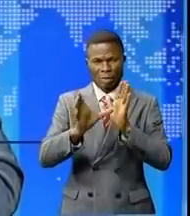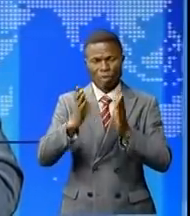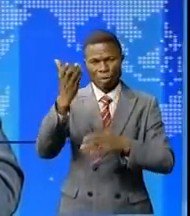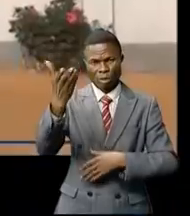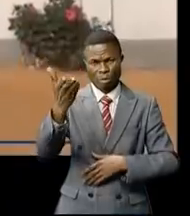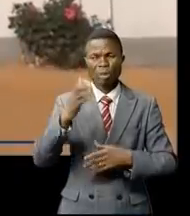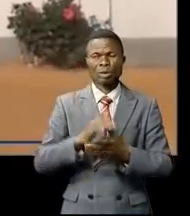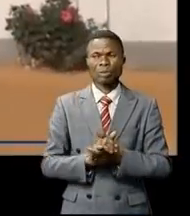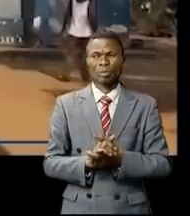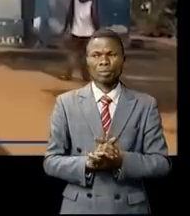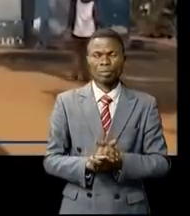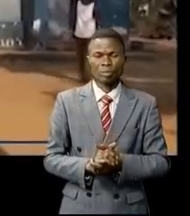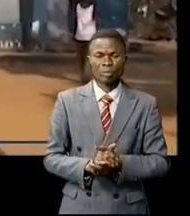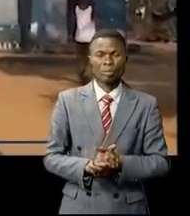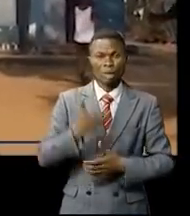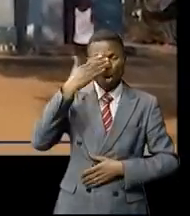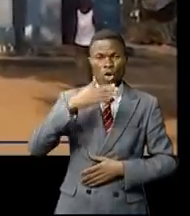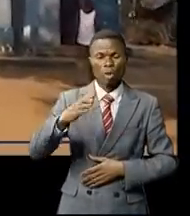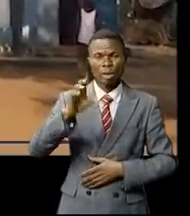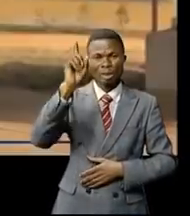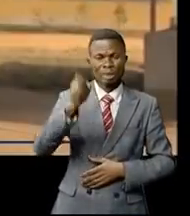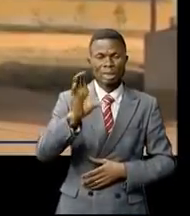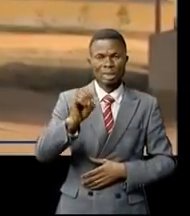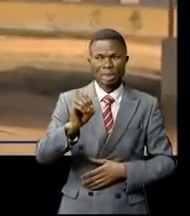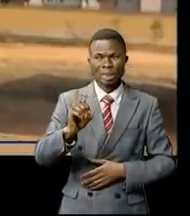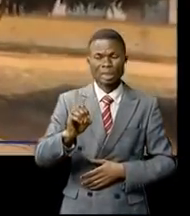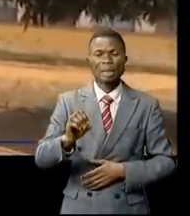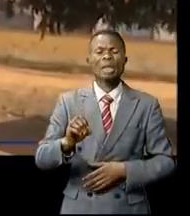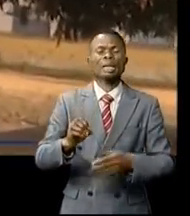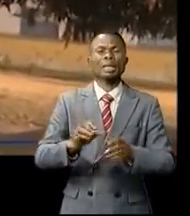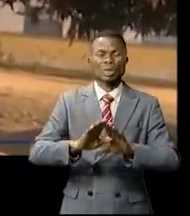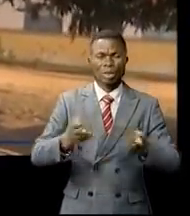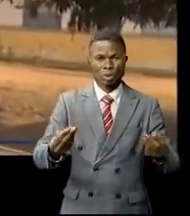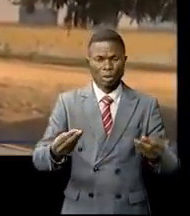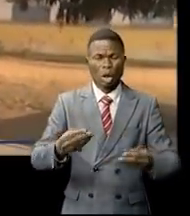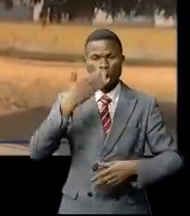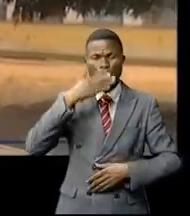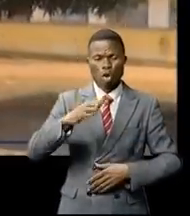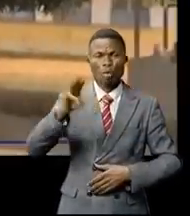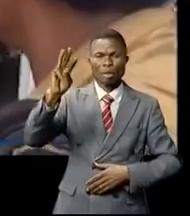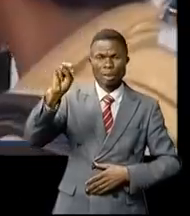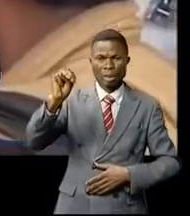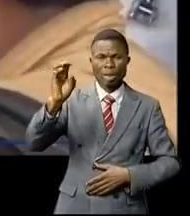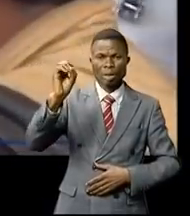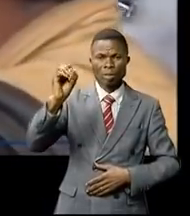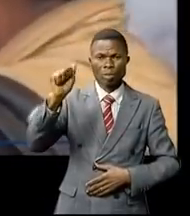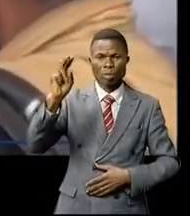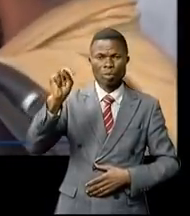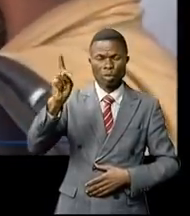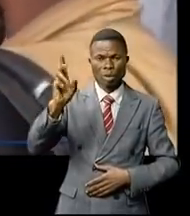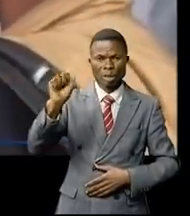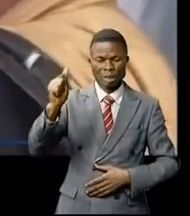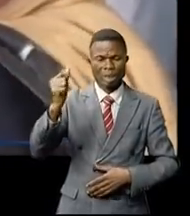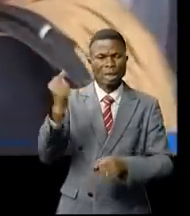d'une capacité de 50 ni l'hôpital général de référence de moins d'un compte 55 agents